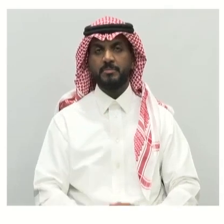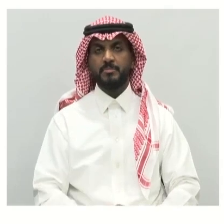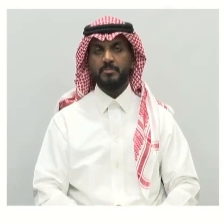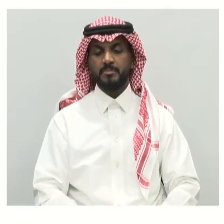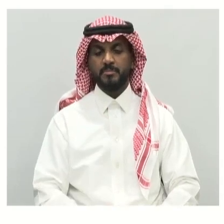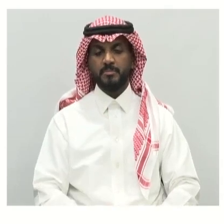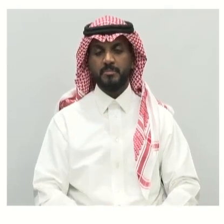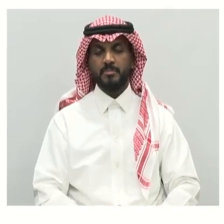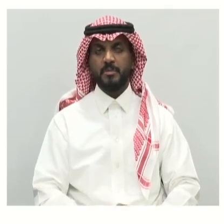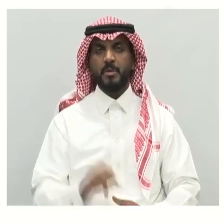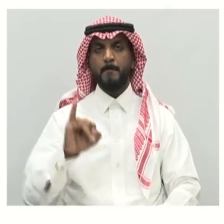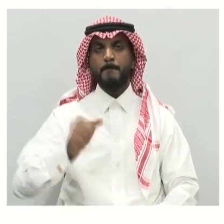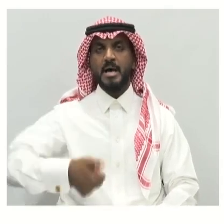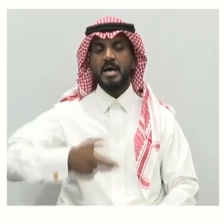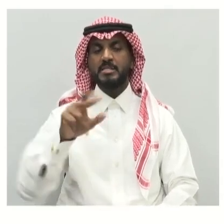ركزوا مازن